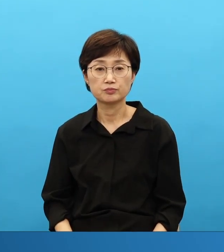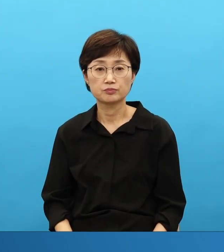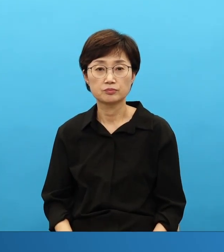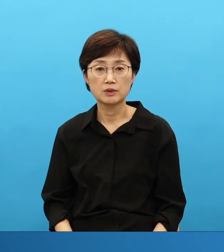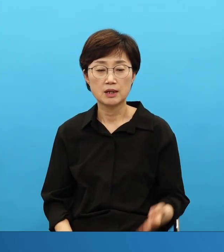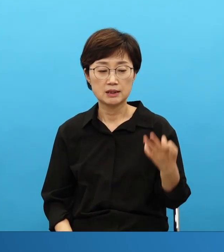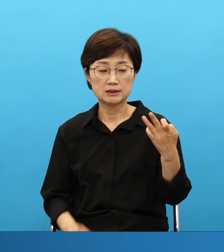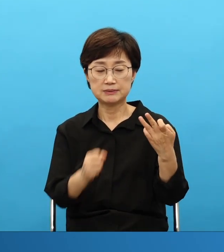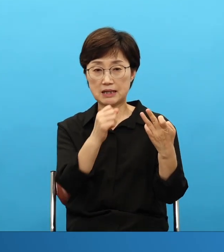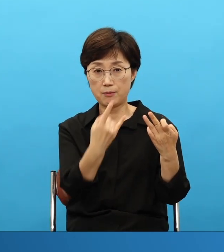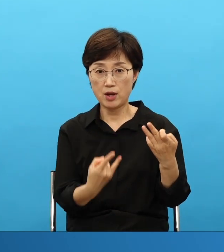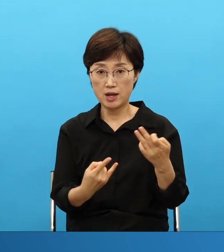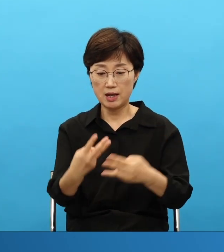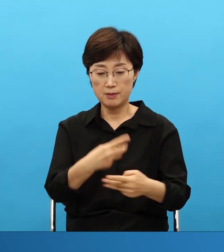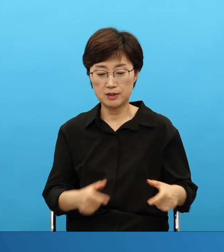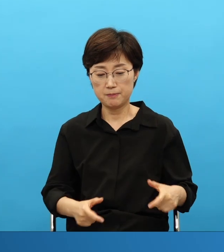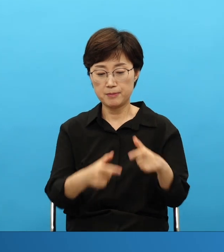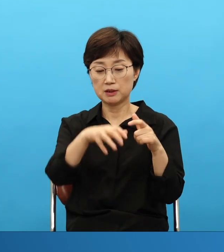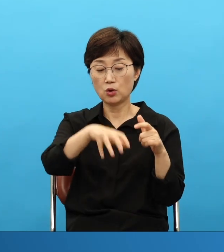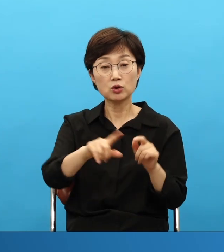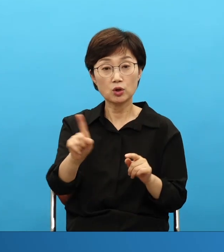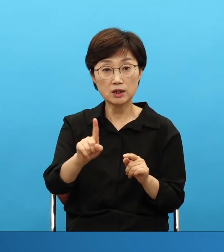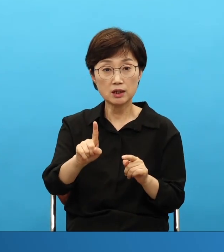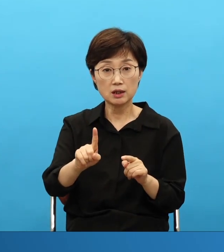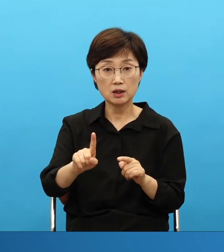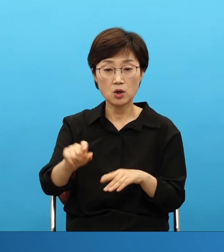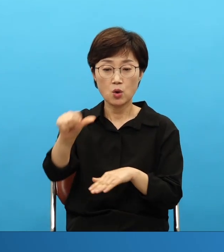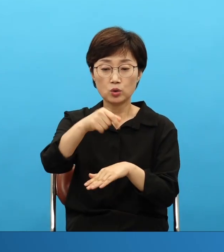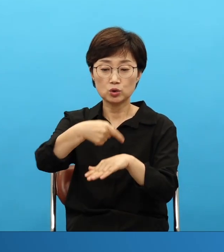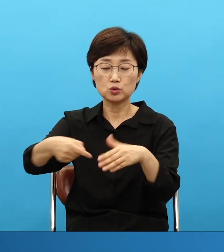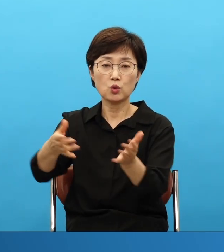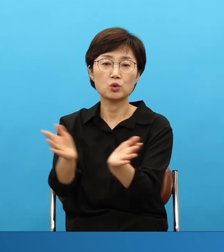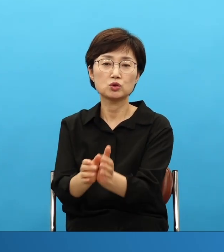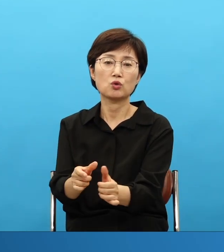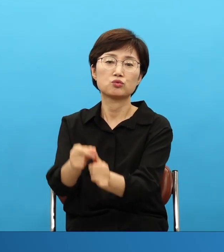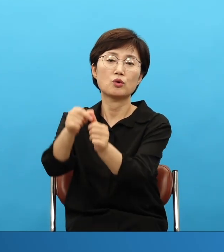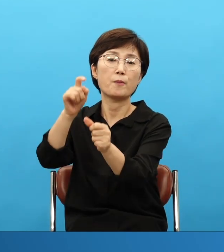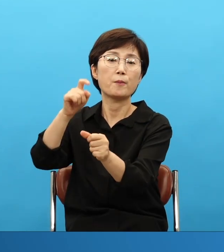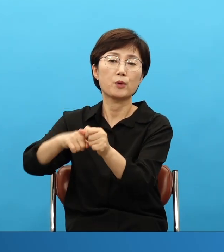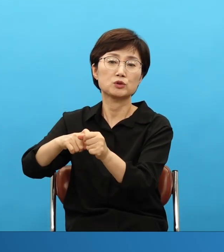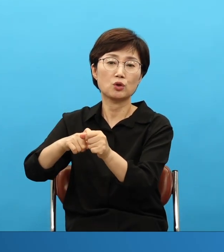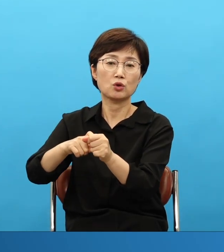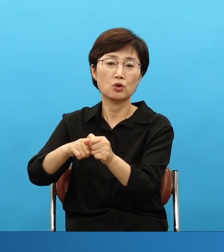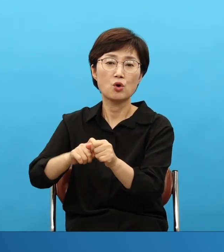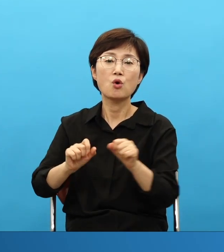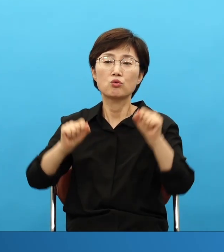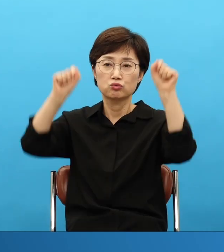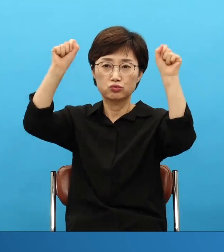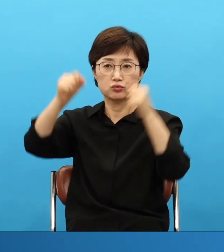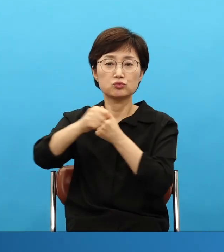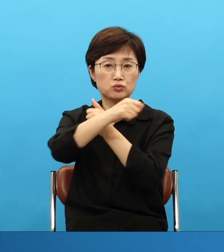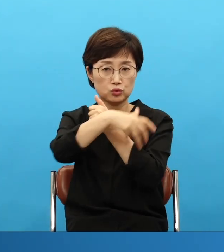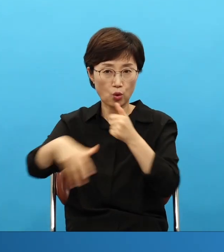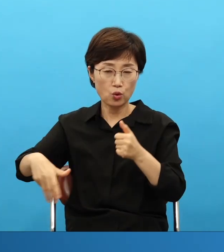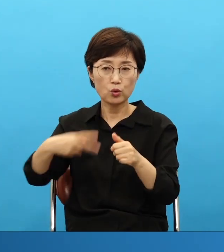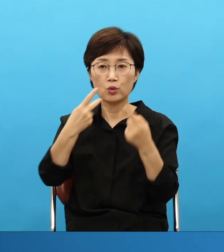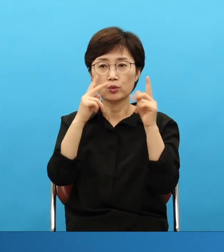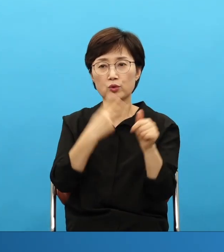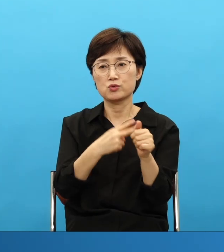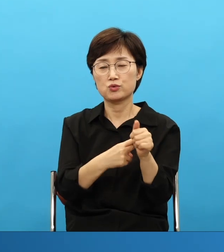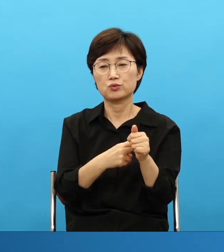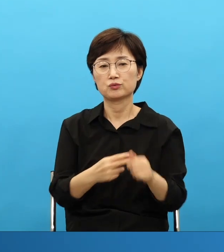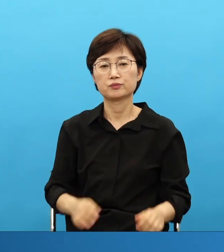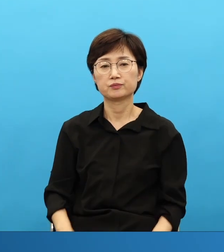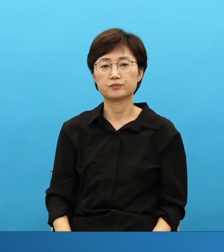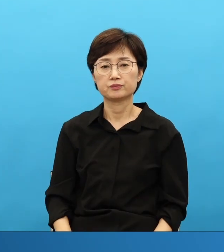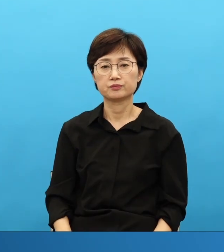제 13회 렘런트 망대는 5 족 살릴 운동 분야 교수 망대가 세워졌습니다 제